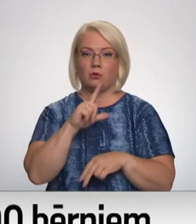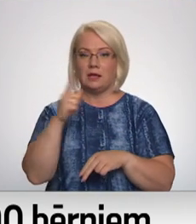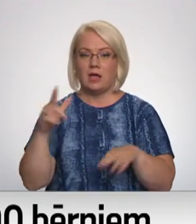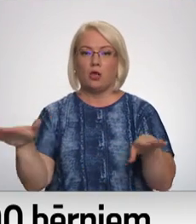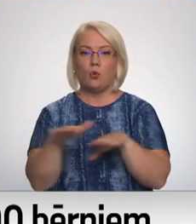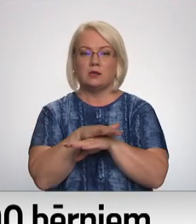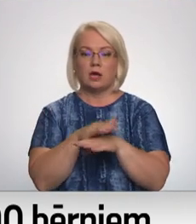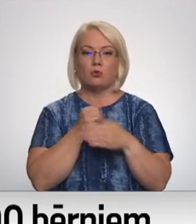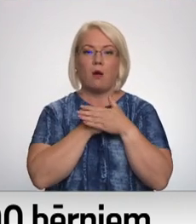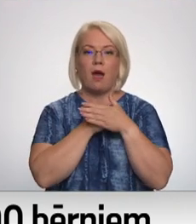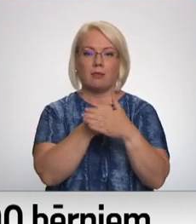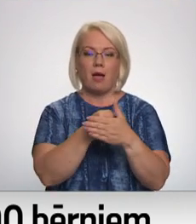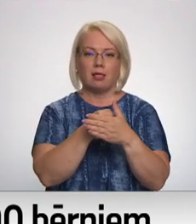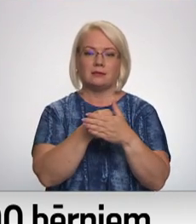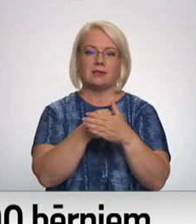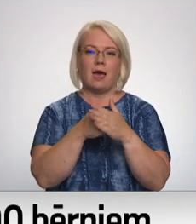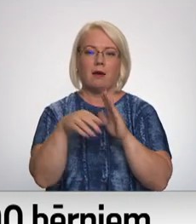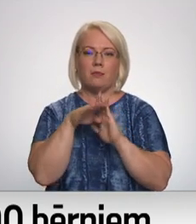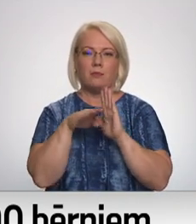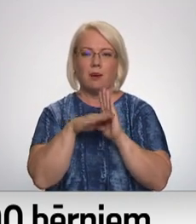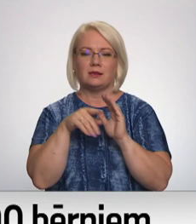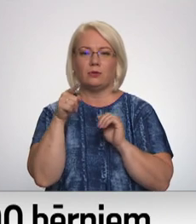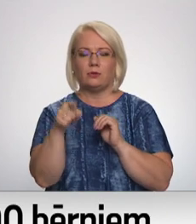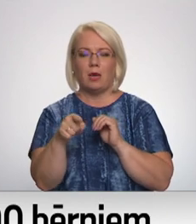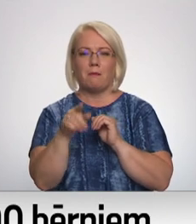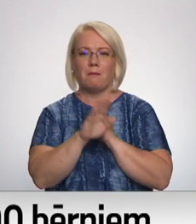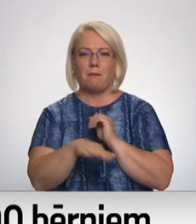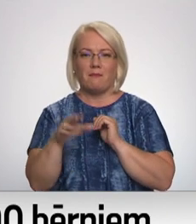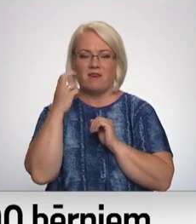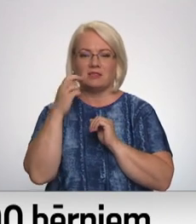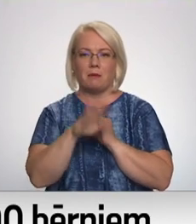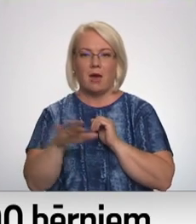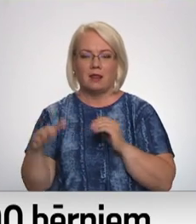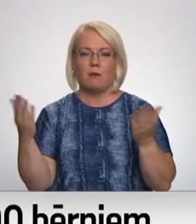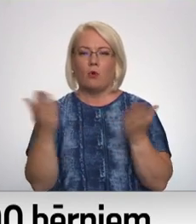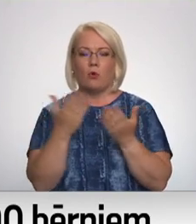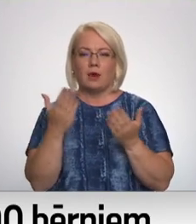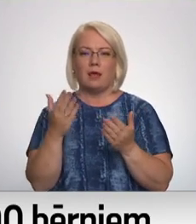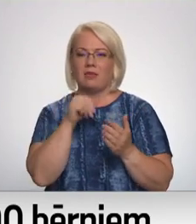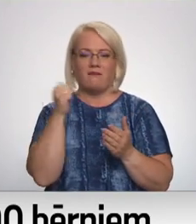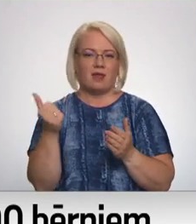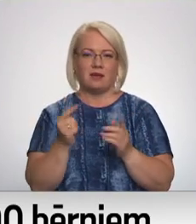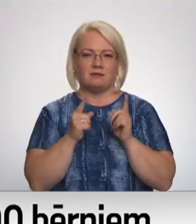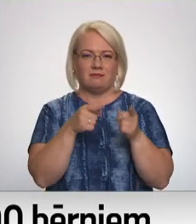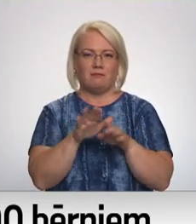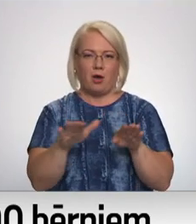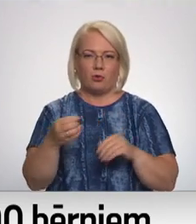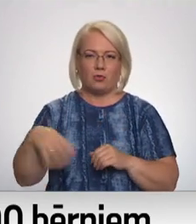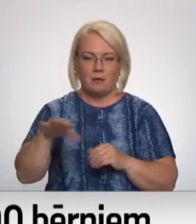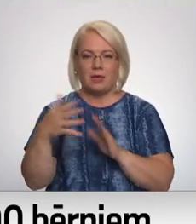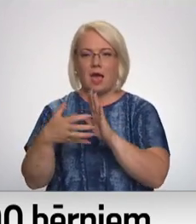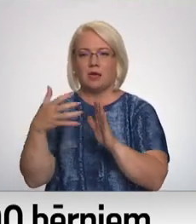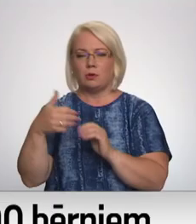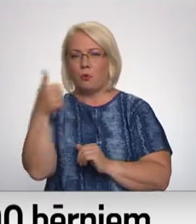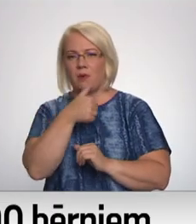nosektu atbalsta pasākumus to bērnu vecākiem, kuru atvases netiks uz pašvaldības pirmskolas izglītības iestādi, bet būs jāizmanto privāto